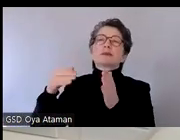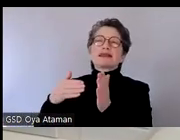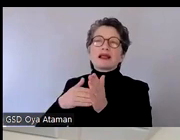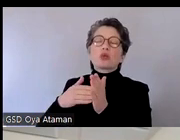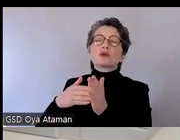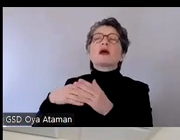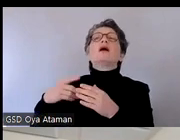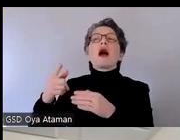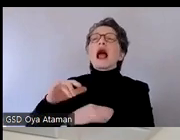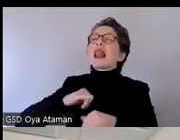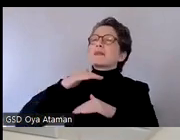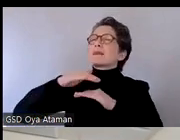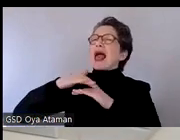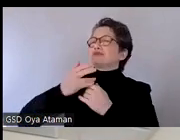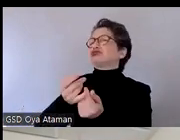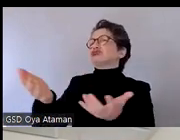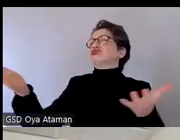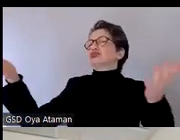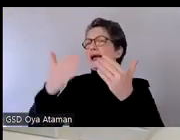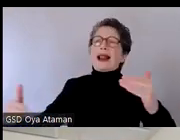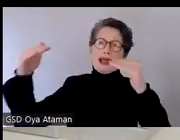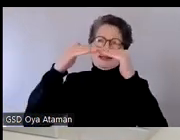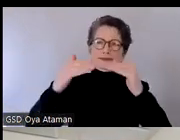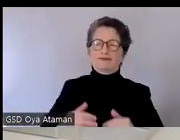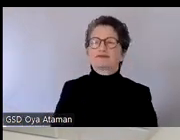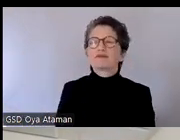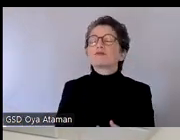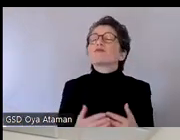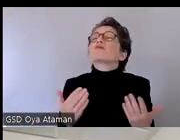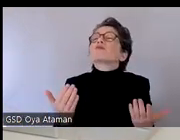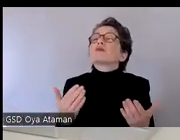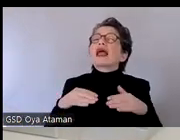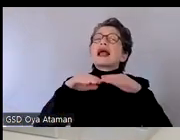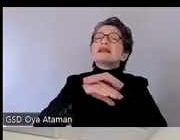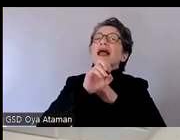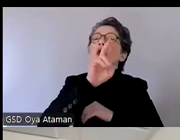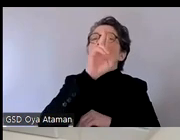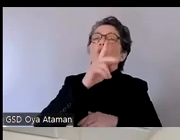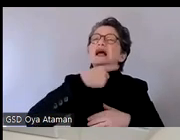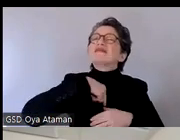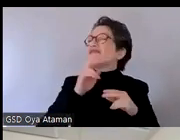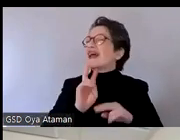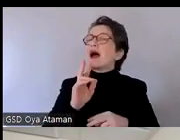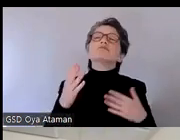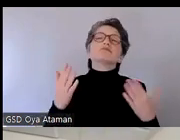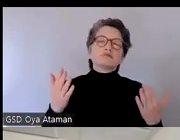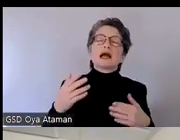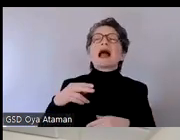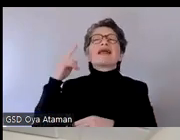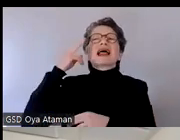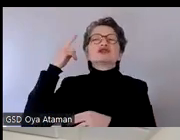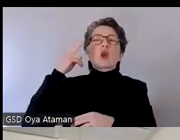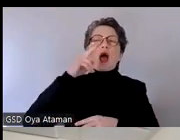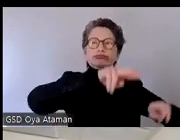So, wer steht hinter Accessible EU? Außer, wie gesagt, wir sind an sich nationale Experten, die so